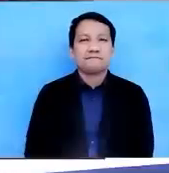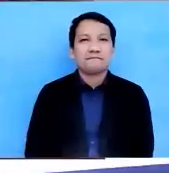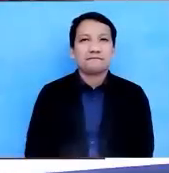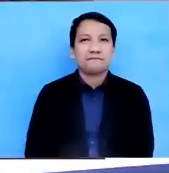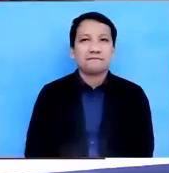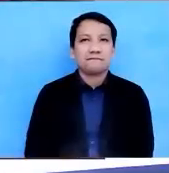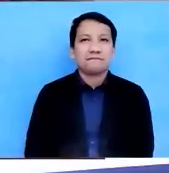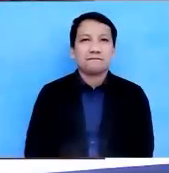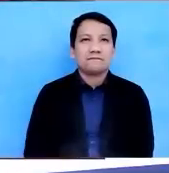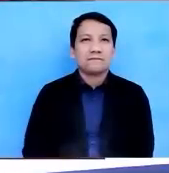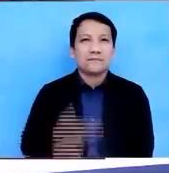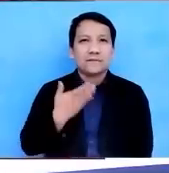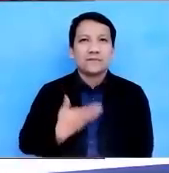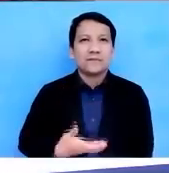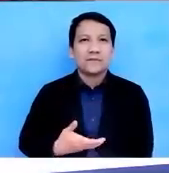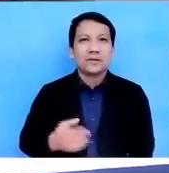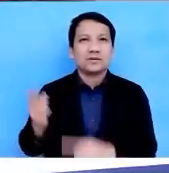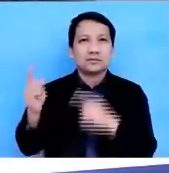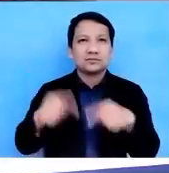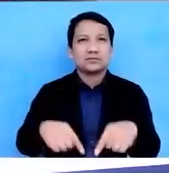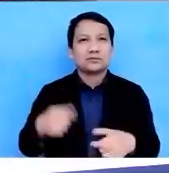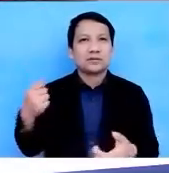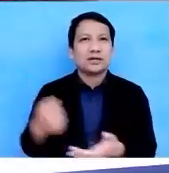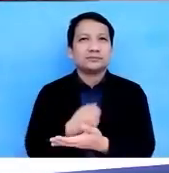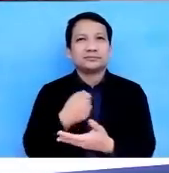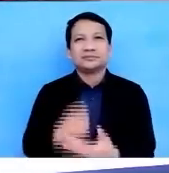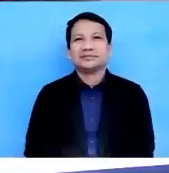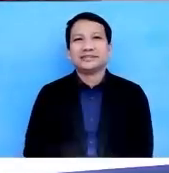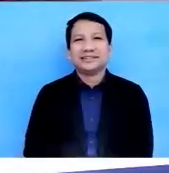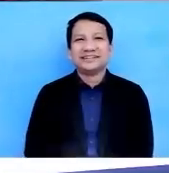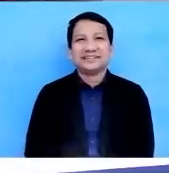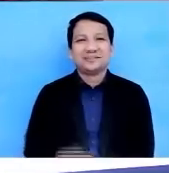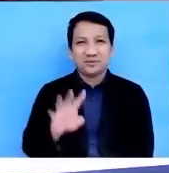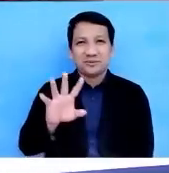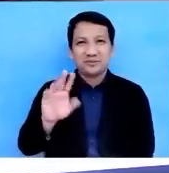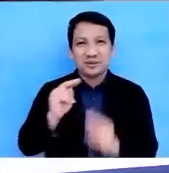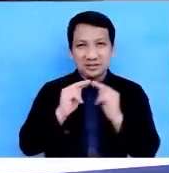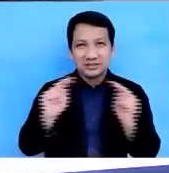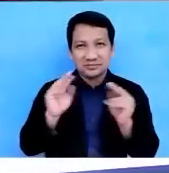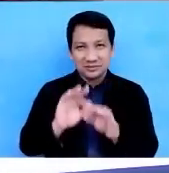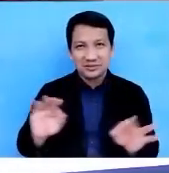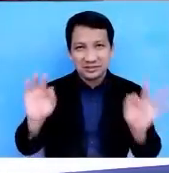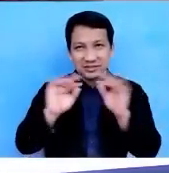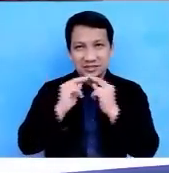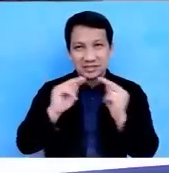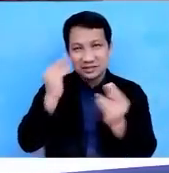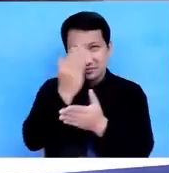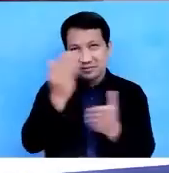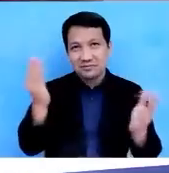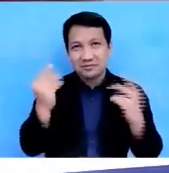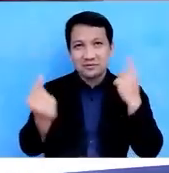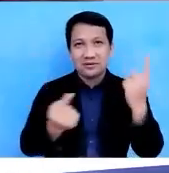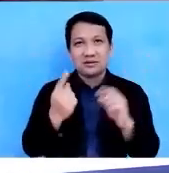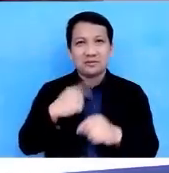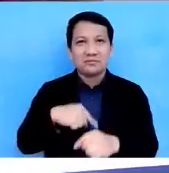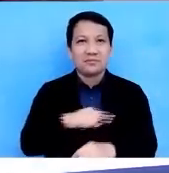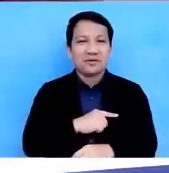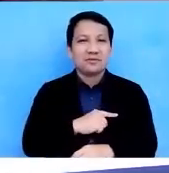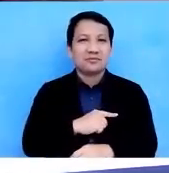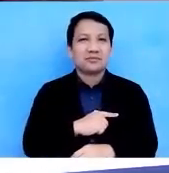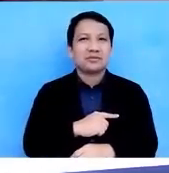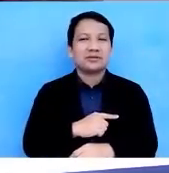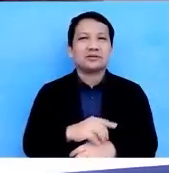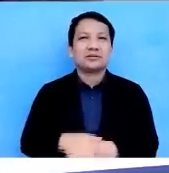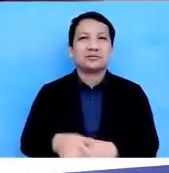Nagutom ako. Hindi umabot dito, no? Oo nga. At yan pong 45 minutes pang imayos sa mahalagang headlines. Balitan ang diskusyon para sa paghubog